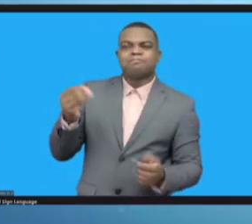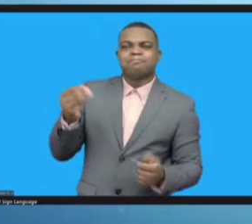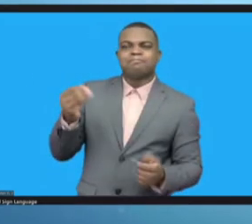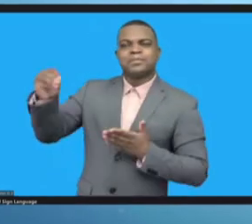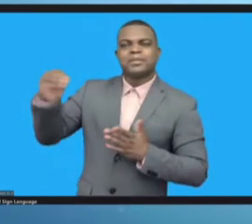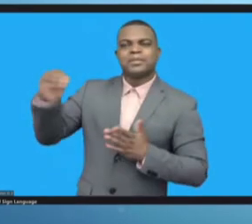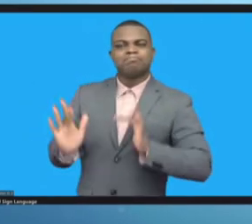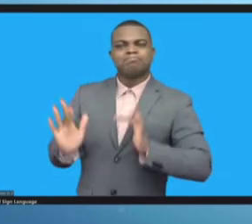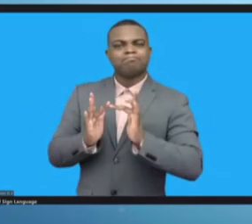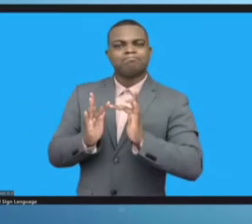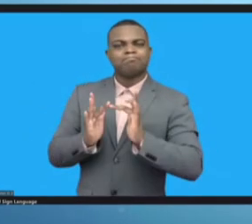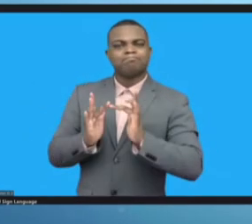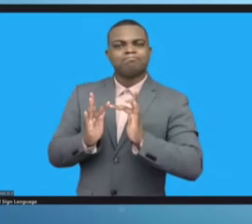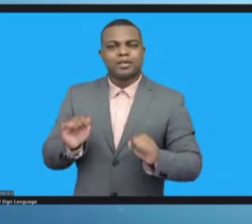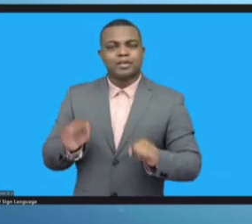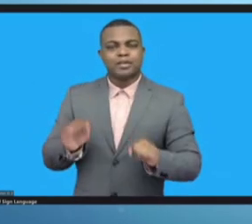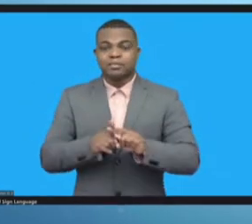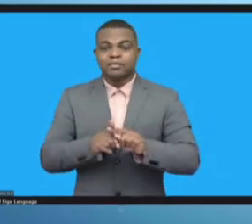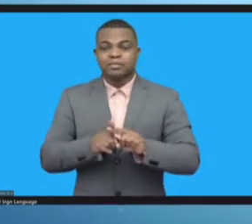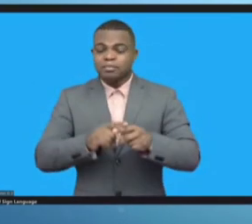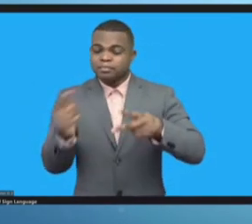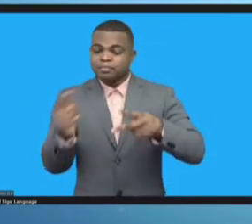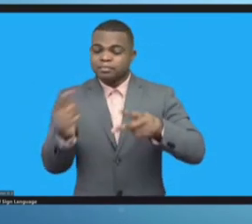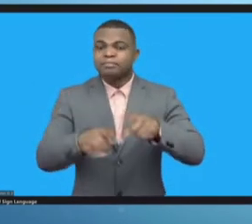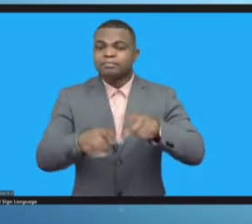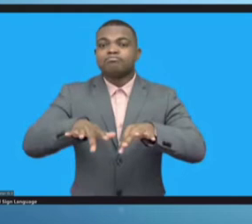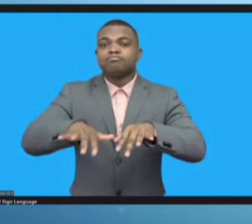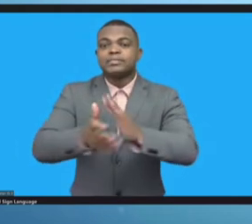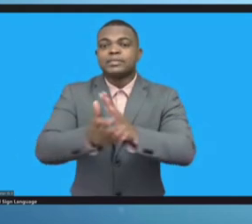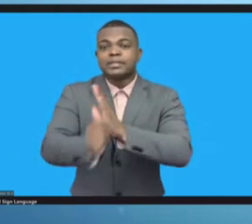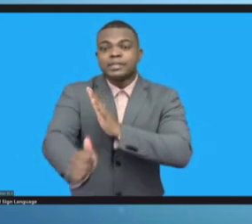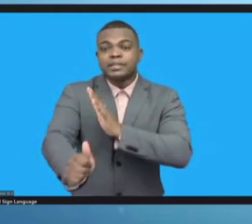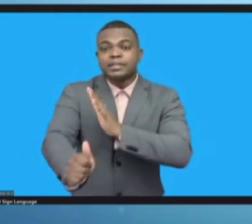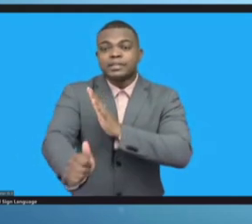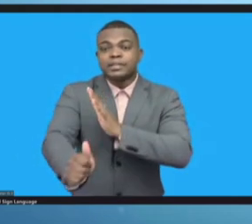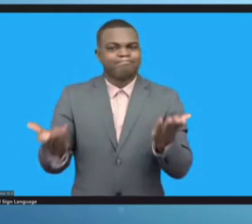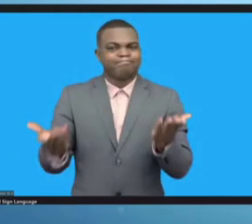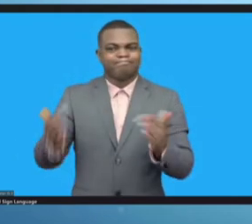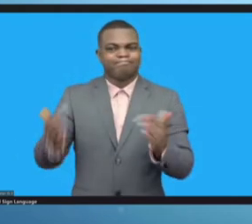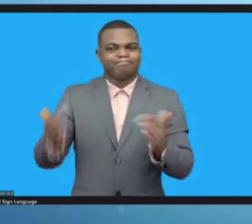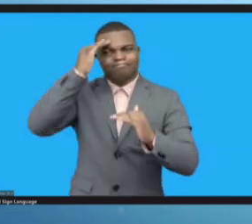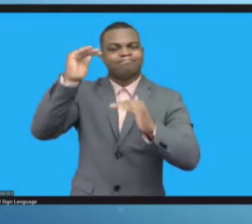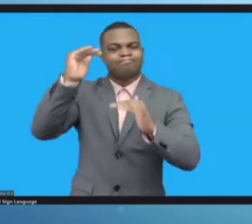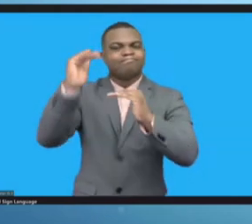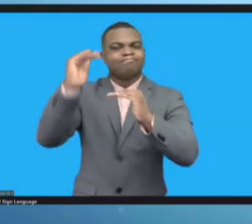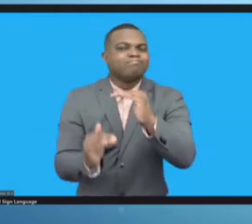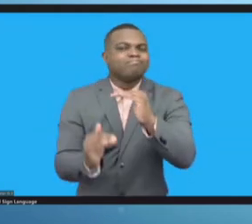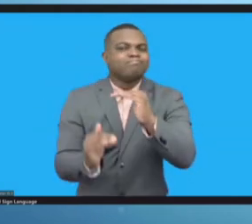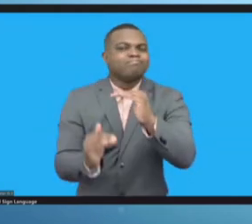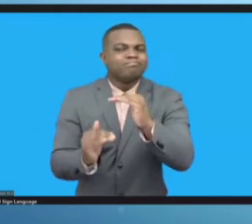a été identifié comme obstacle à l'inclusion numérique. Il faudrait donc